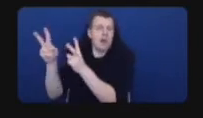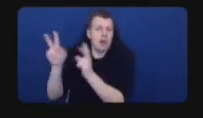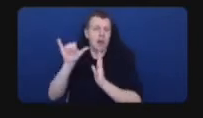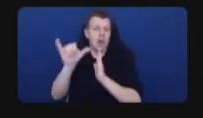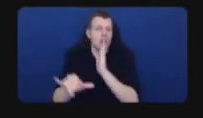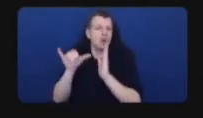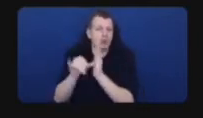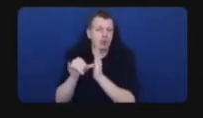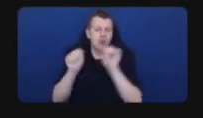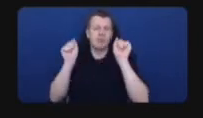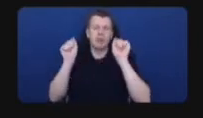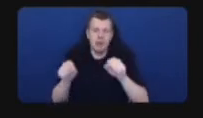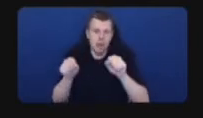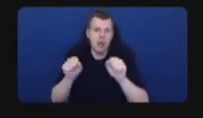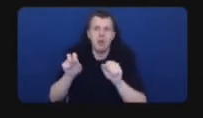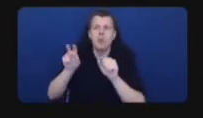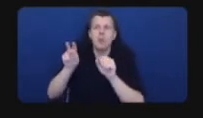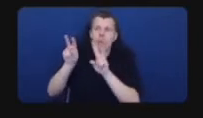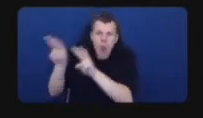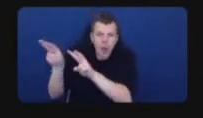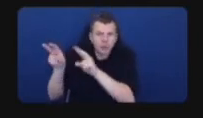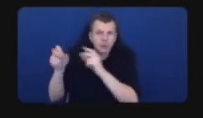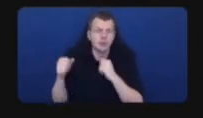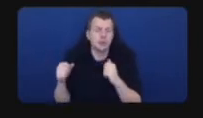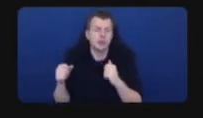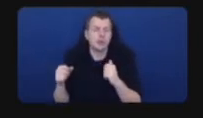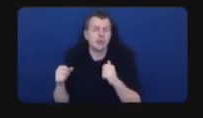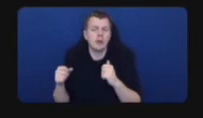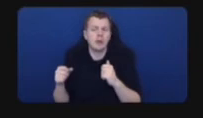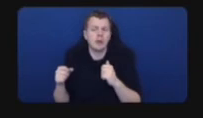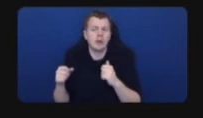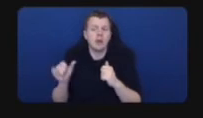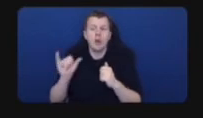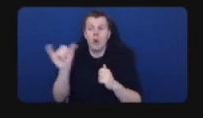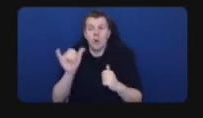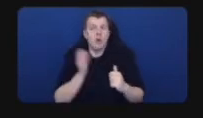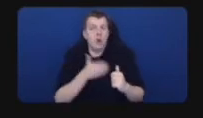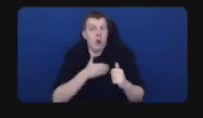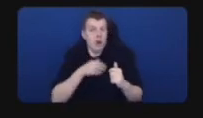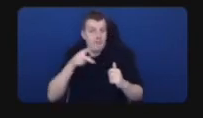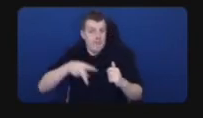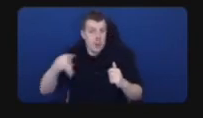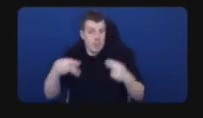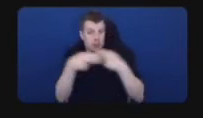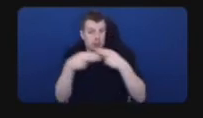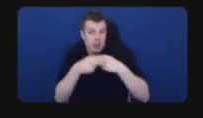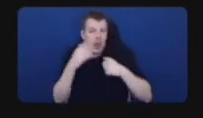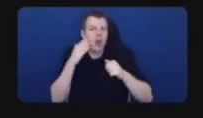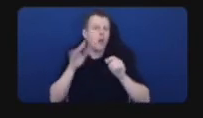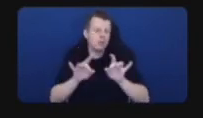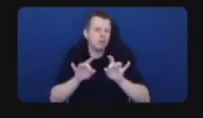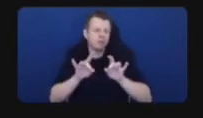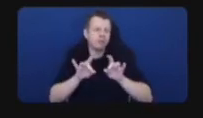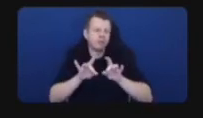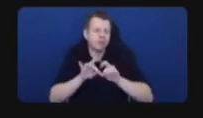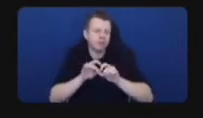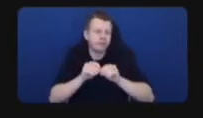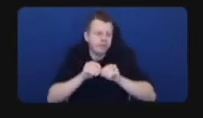我们这次的信息会录下来，会发到 YouTube 上面。我们也会把